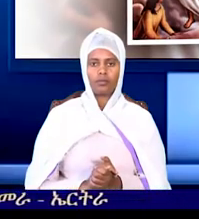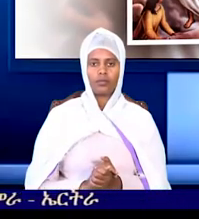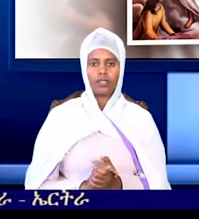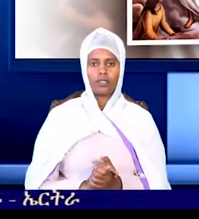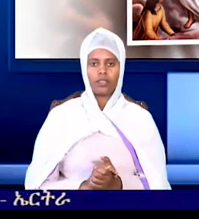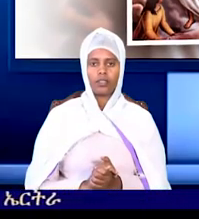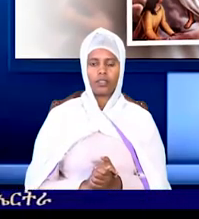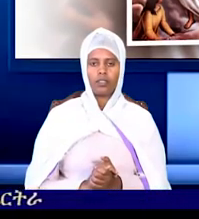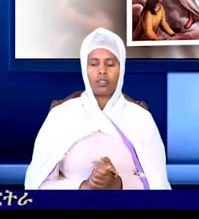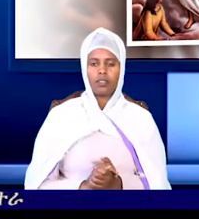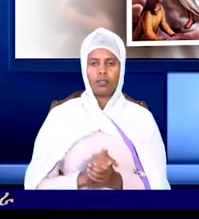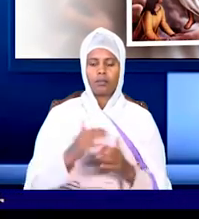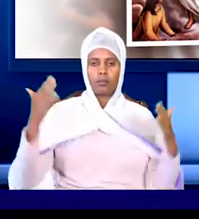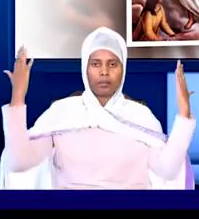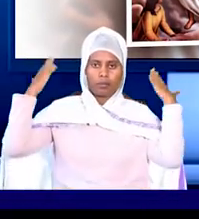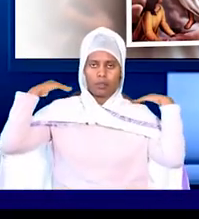ተኣኩተ